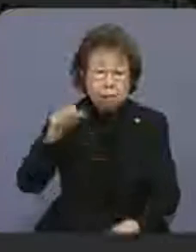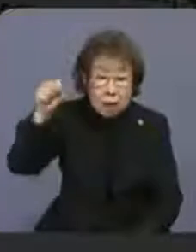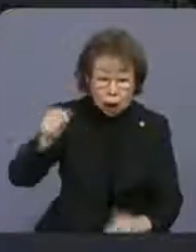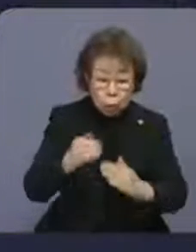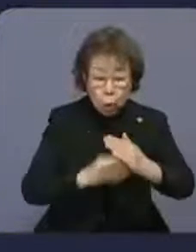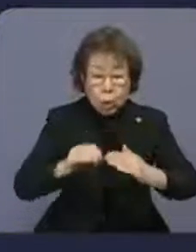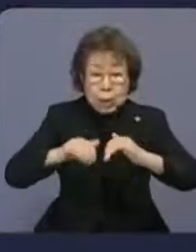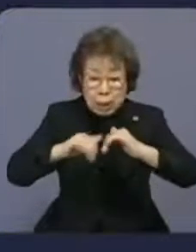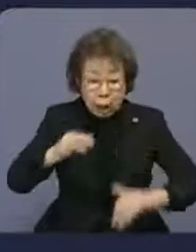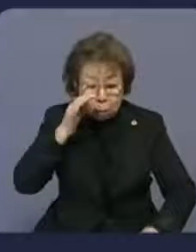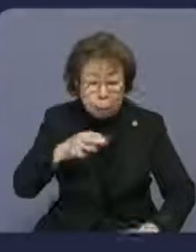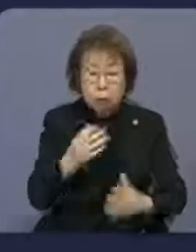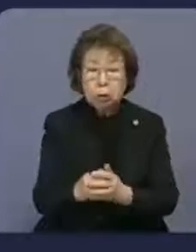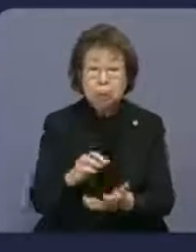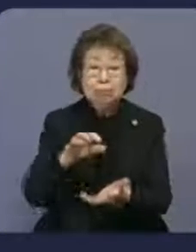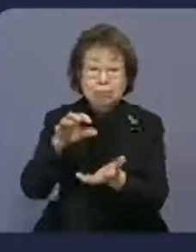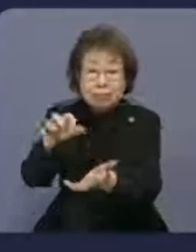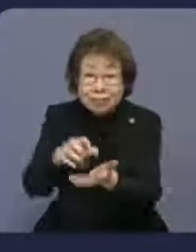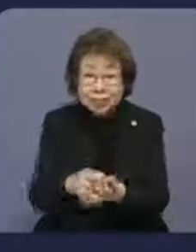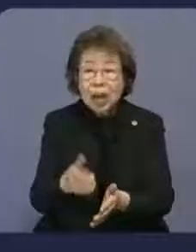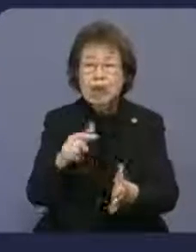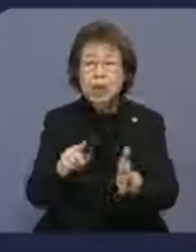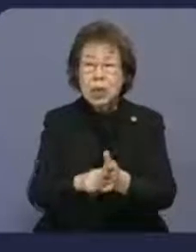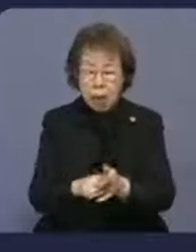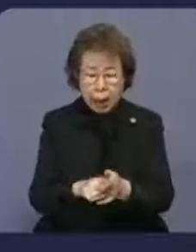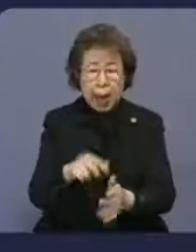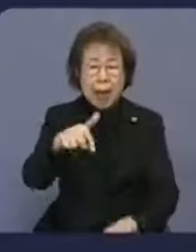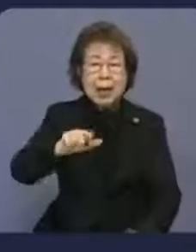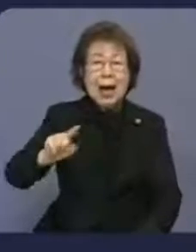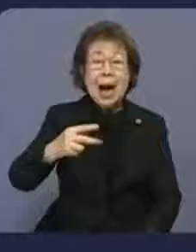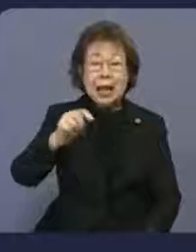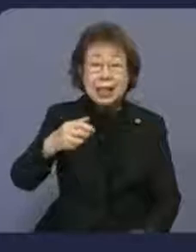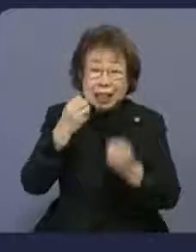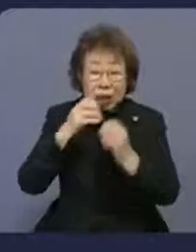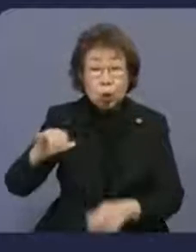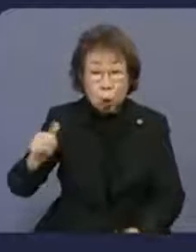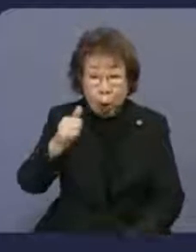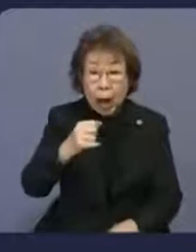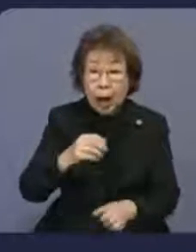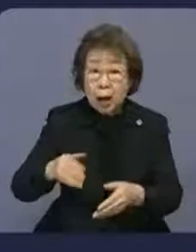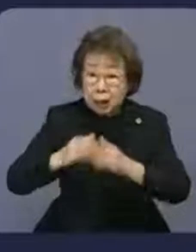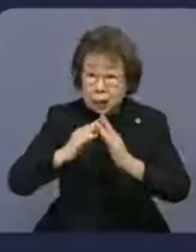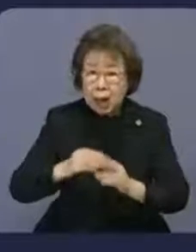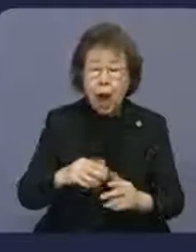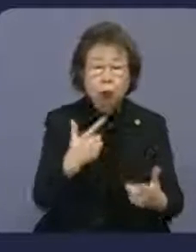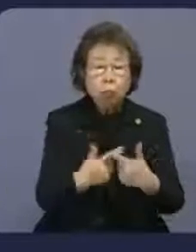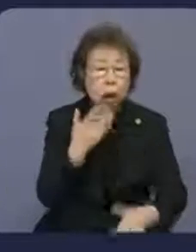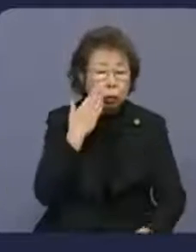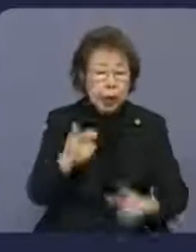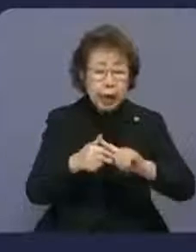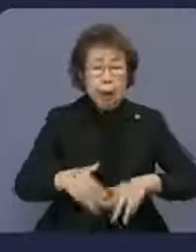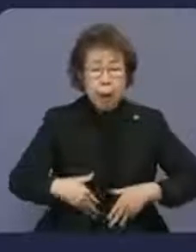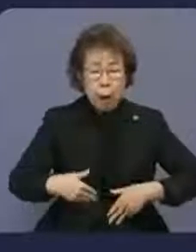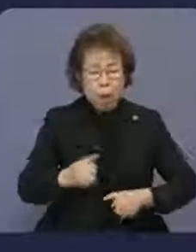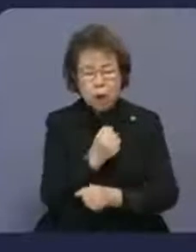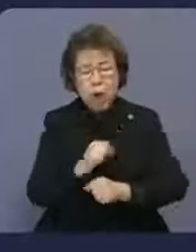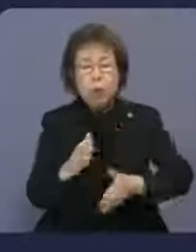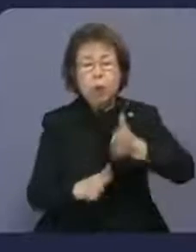과제입니다. 박람회 유치 기반 조성을 위한 가덕신공항 건설과 부울경 메가시티 완성을